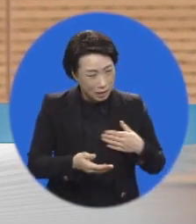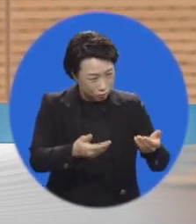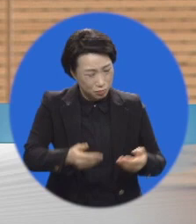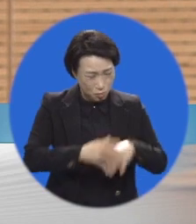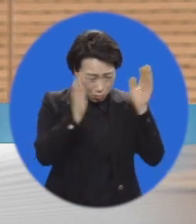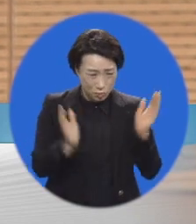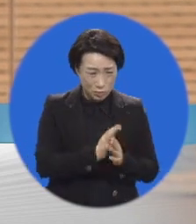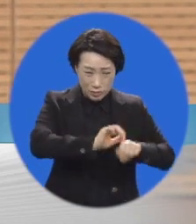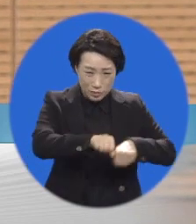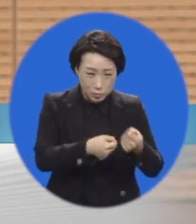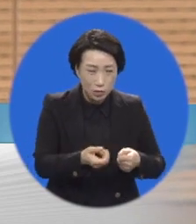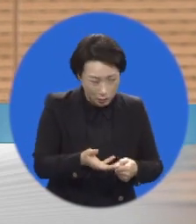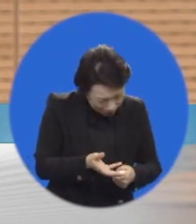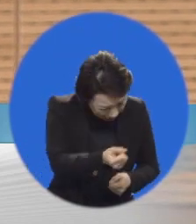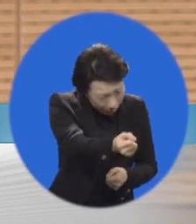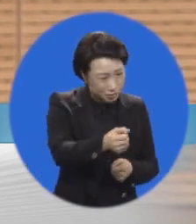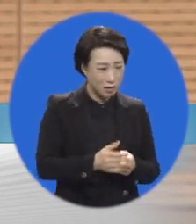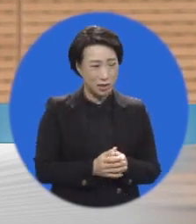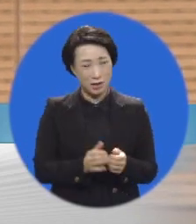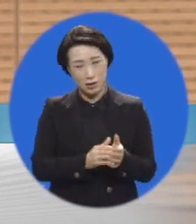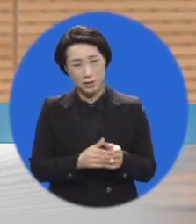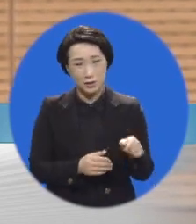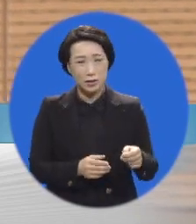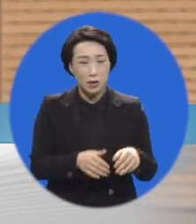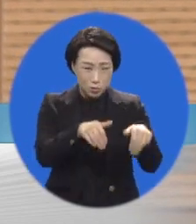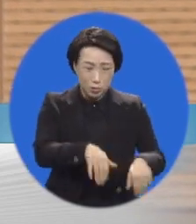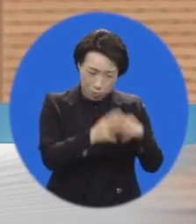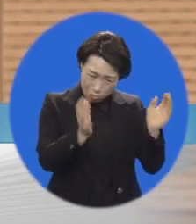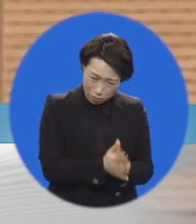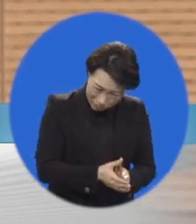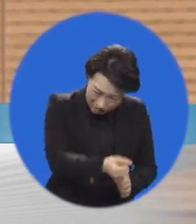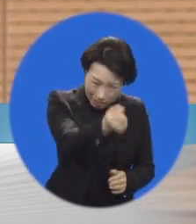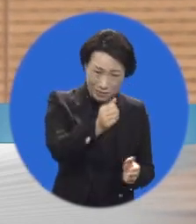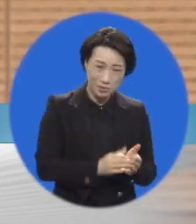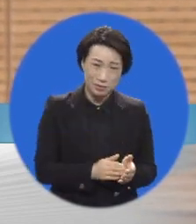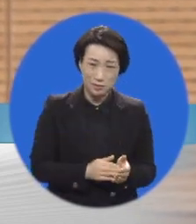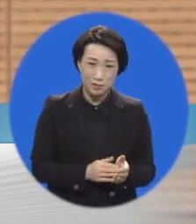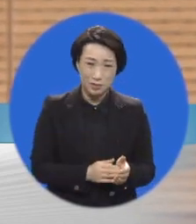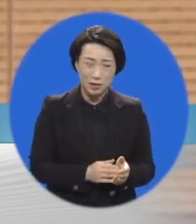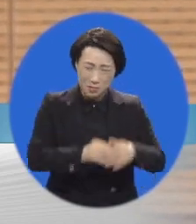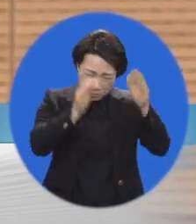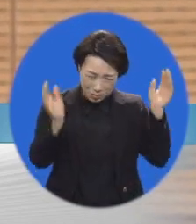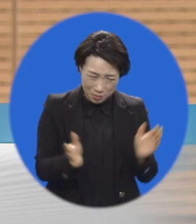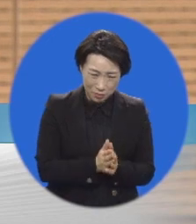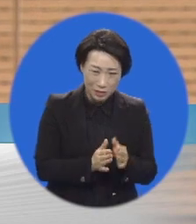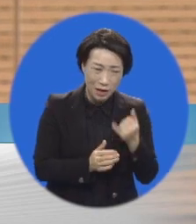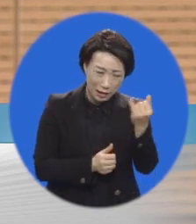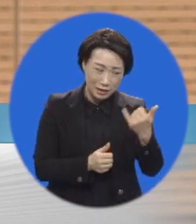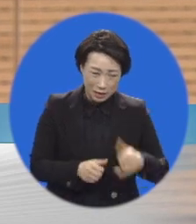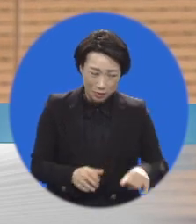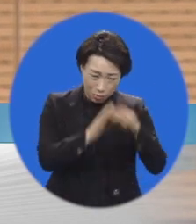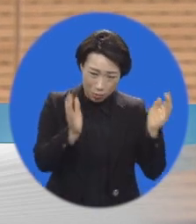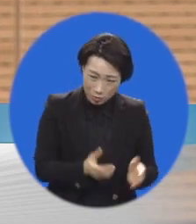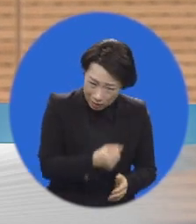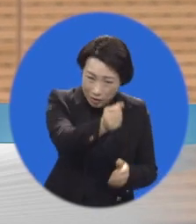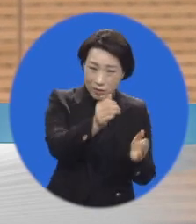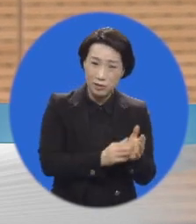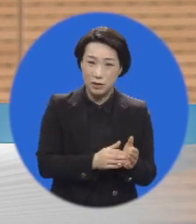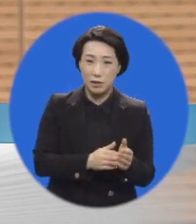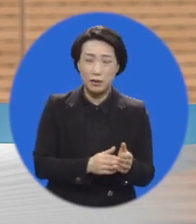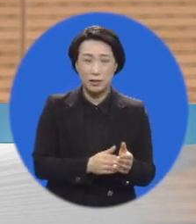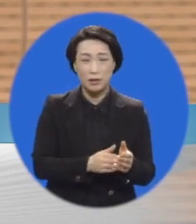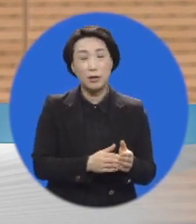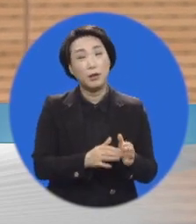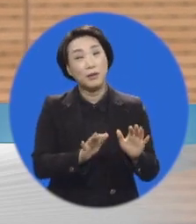짐승도 네 것이고 네 노비들도 다 네 것이고 다 네 거야.